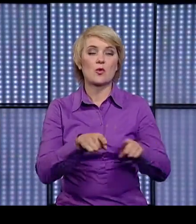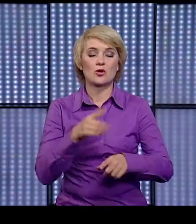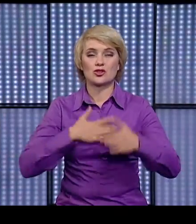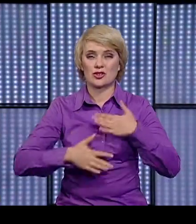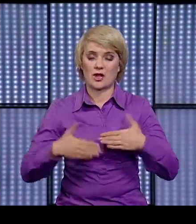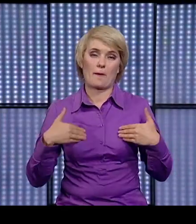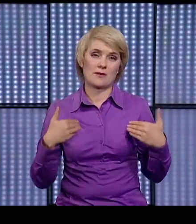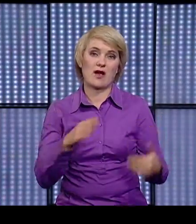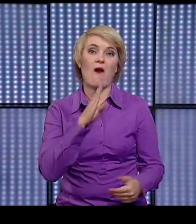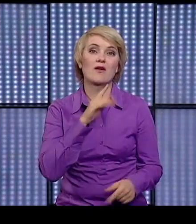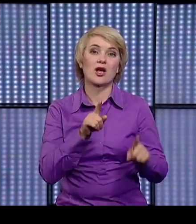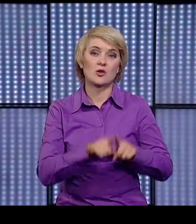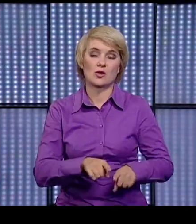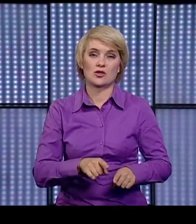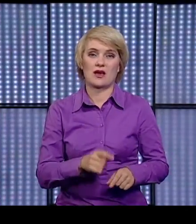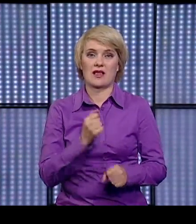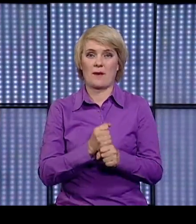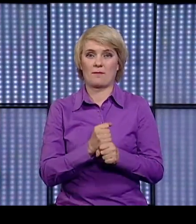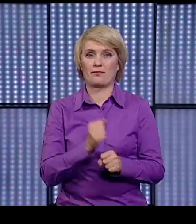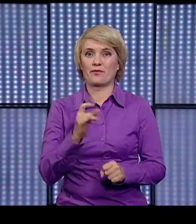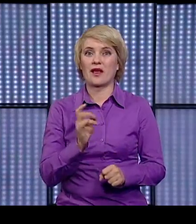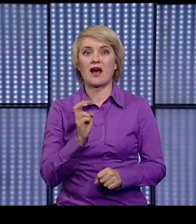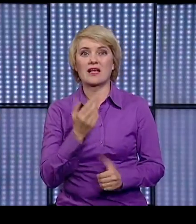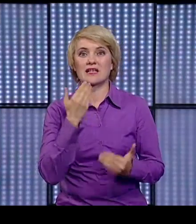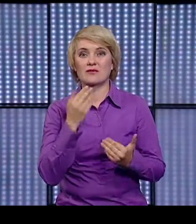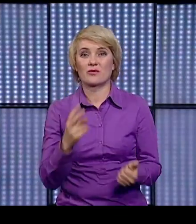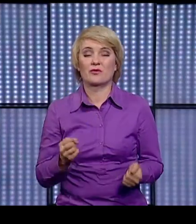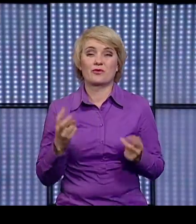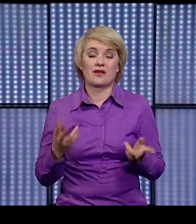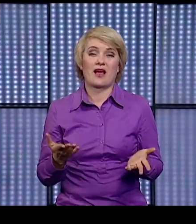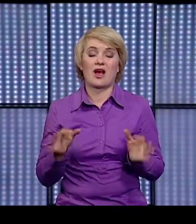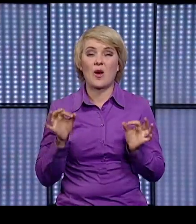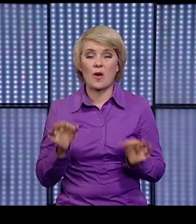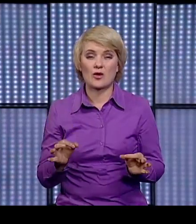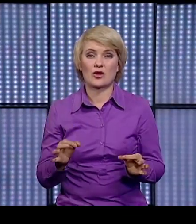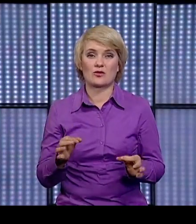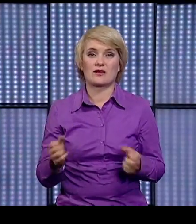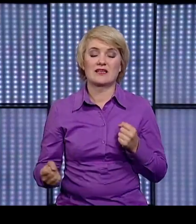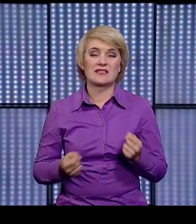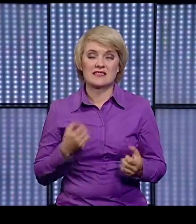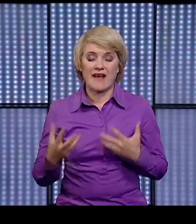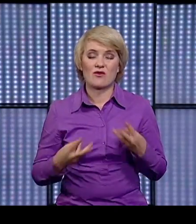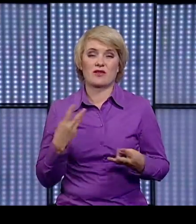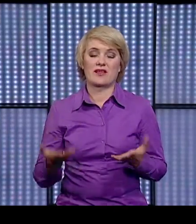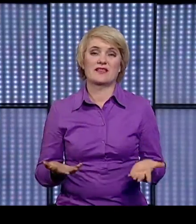тоже работала. Каждый раз ходила и спрашивала, как это так? Ну, конечно, ну, заводилась, да,